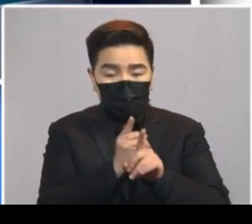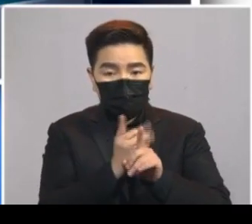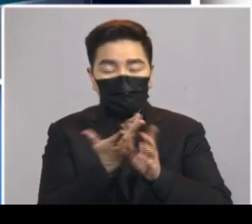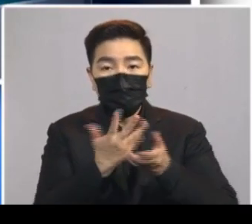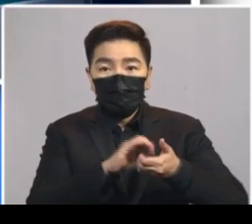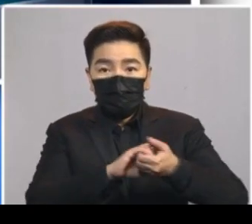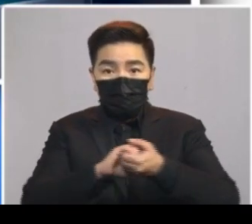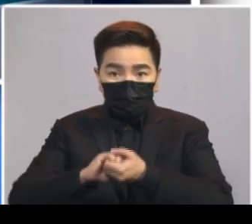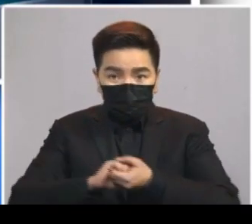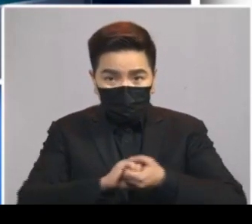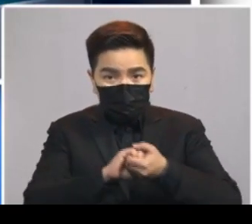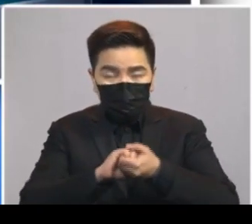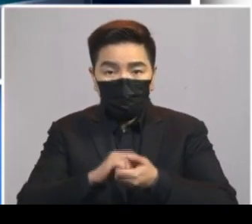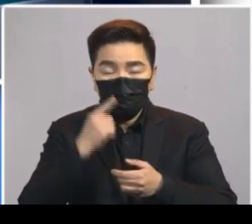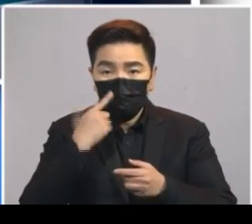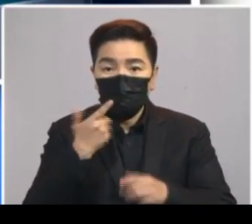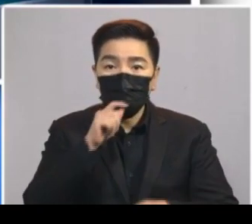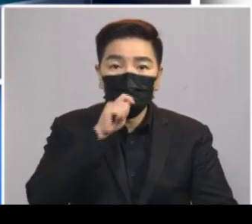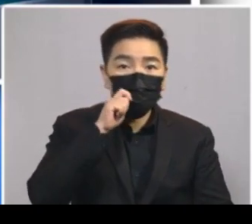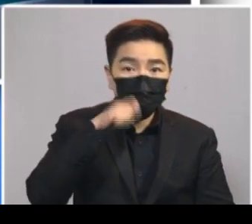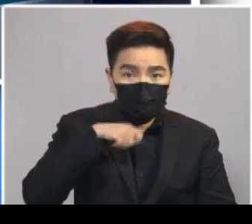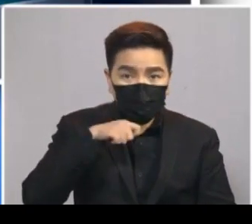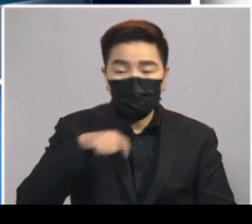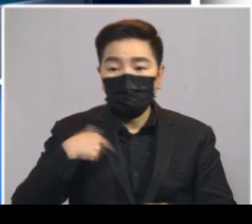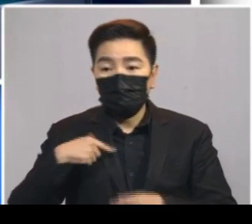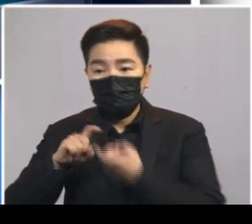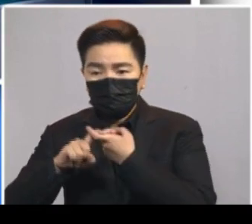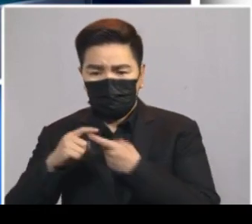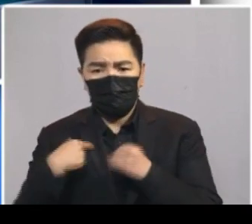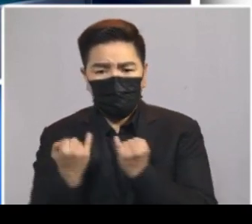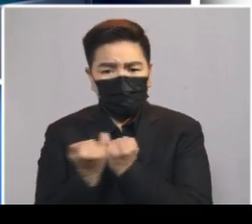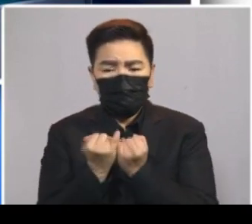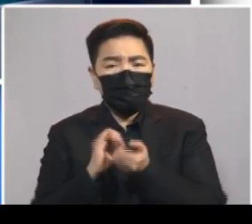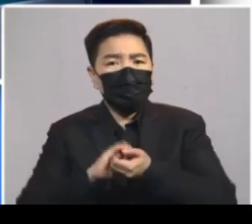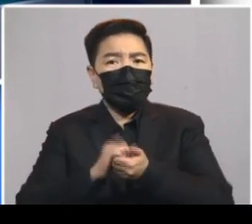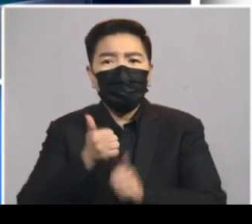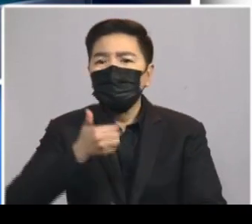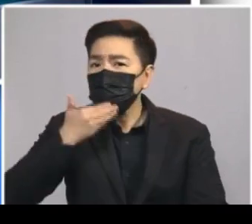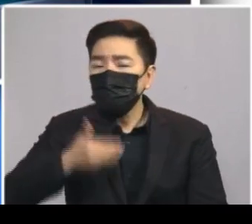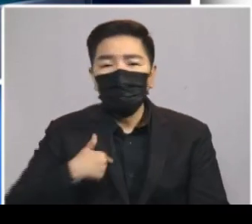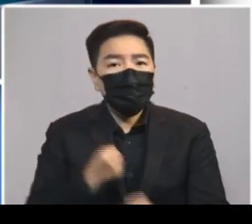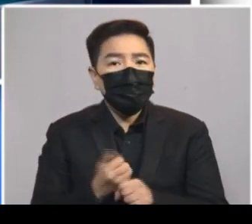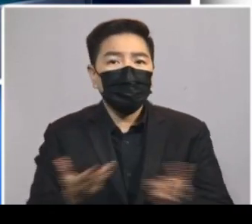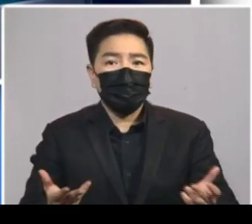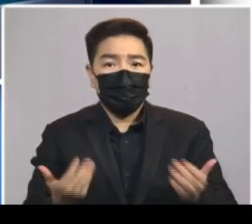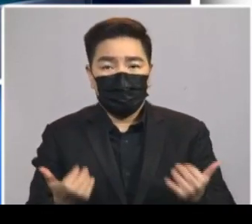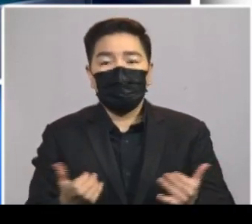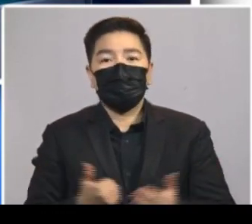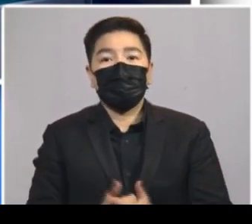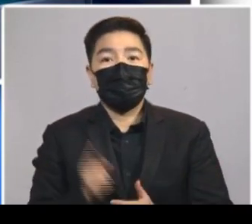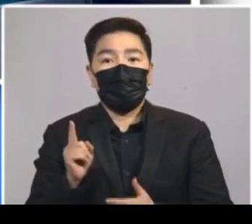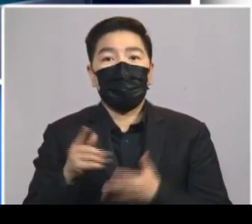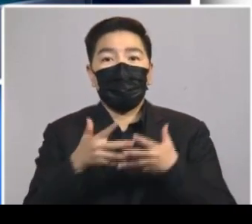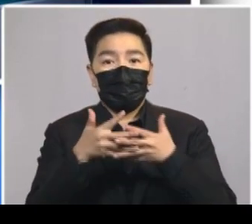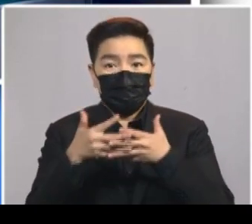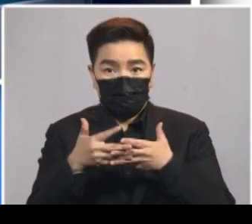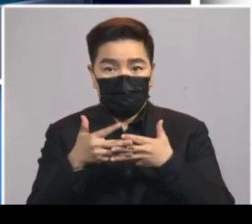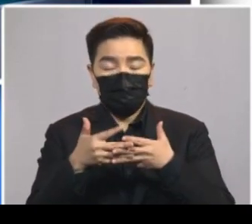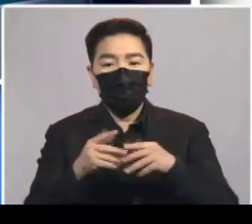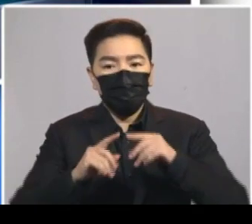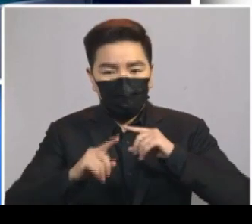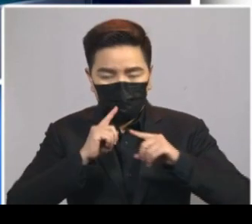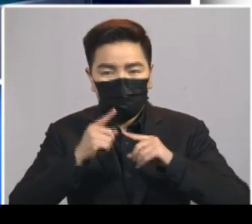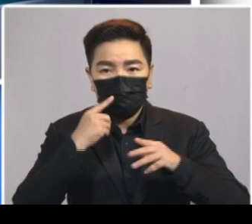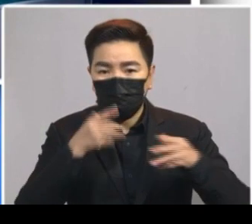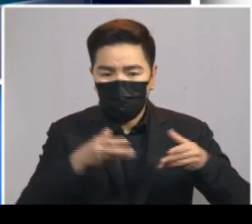พันธ์ที่เรามีดีต่อทั้งยูเครนแล้วก็รัสเซียที่มีมาอย่างยาวนานเนี่ยนะฮะ ผมเข้าใจว่าวันนี้สหรัฐอเมริกากับพันธมิตรก็คงจะพยาย